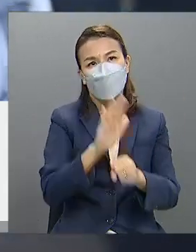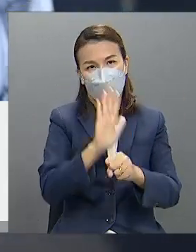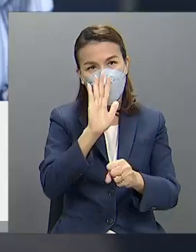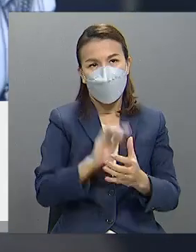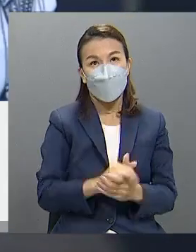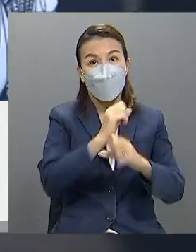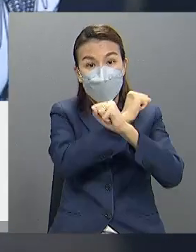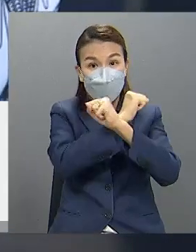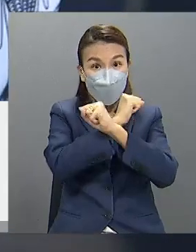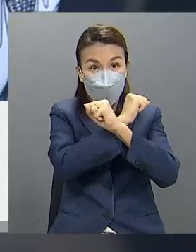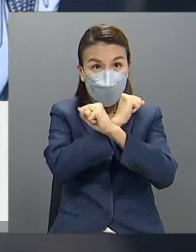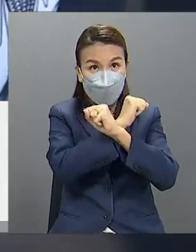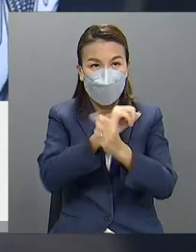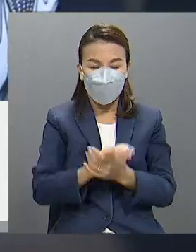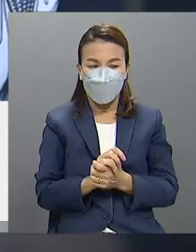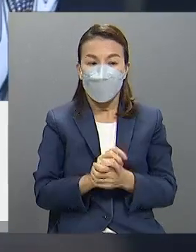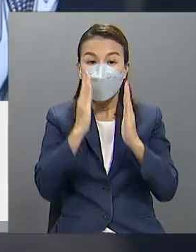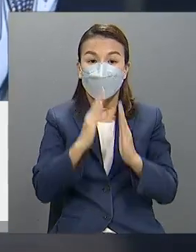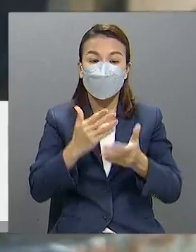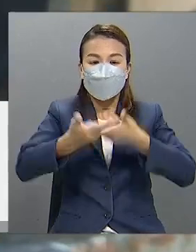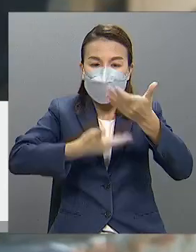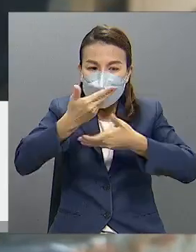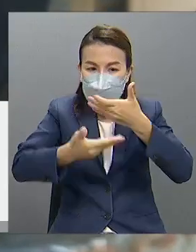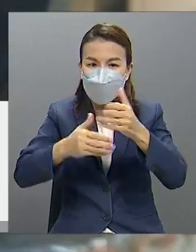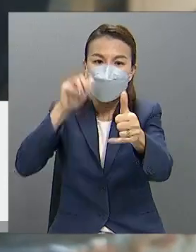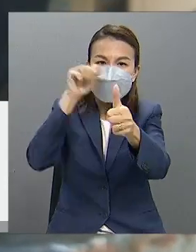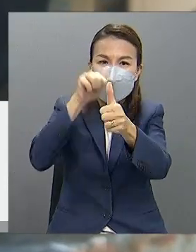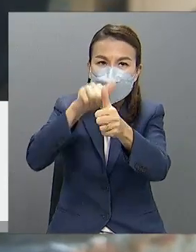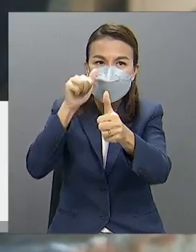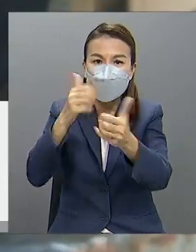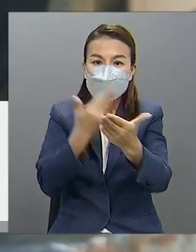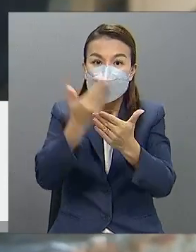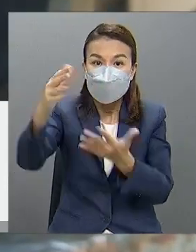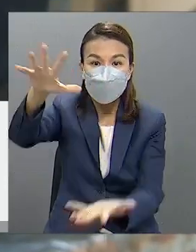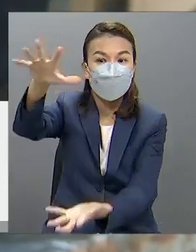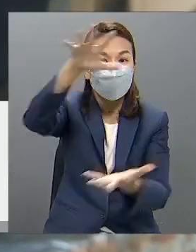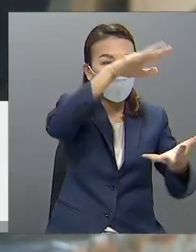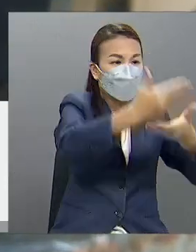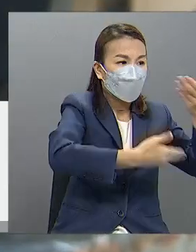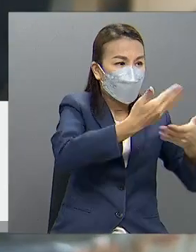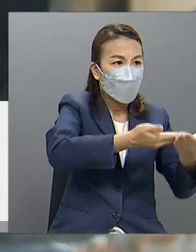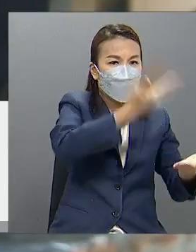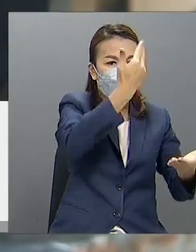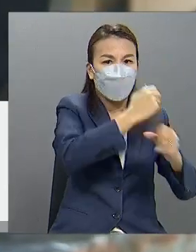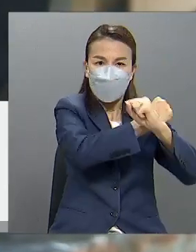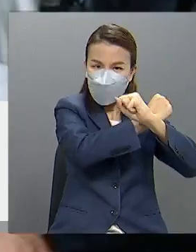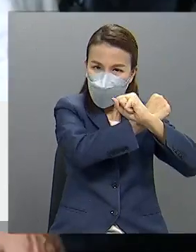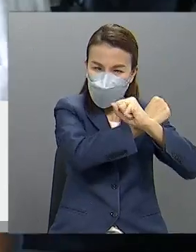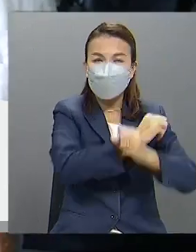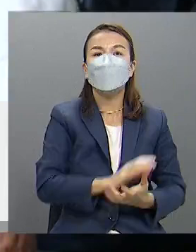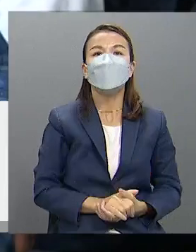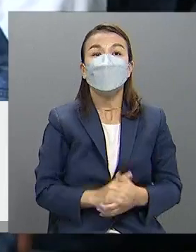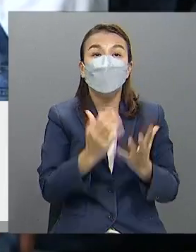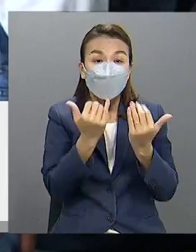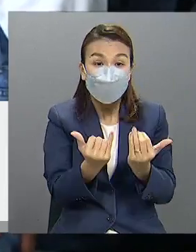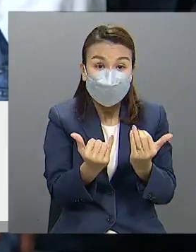องกันเอาเปรียบซ้ำจากพ่อค้าแม่ค้ามือสองมาซื้อต่อนำไปจำหน่ายในราคาสูงซึ่งขณะนี้จำนวนคาร์ซีทที่